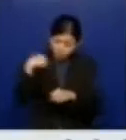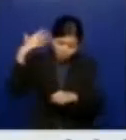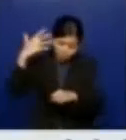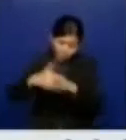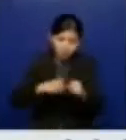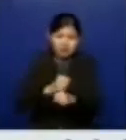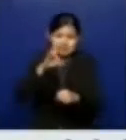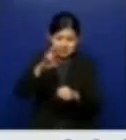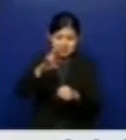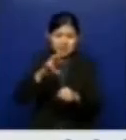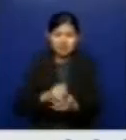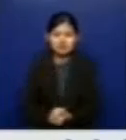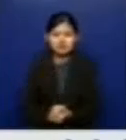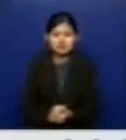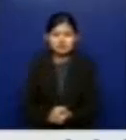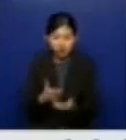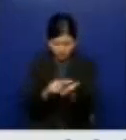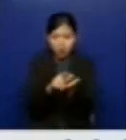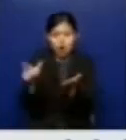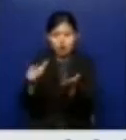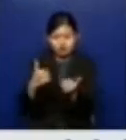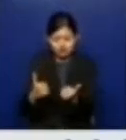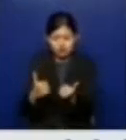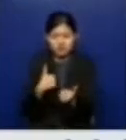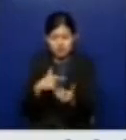ออกไปซะครับถึงเวลาเสียสละเพื่อ